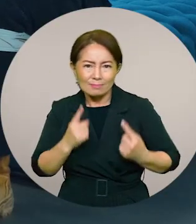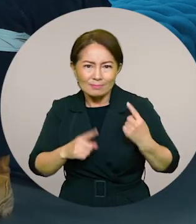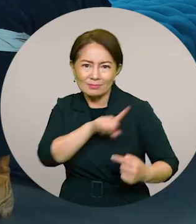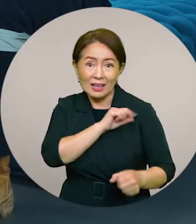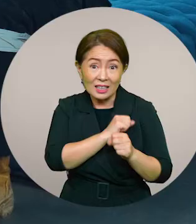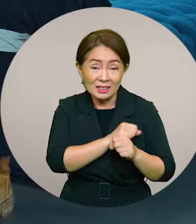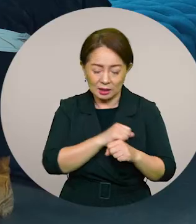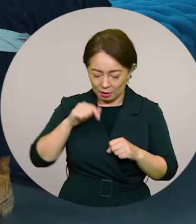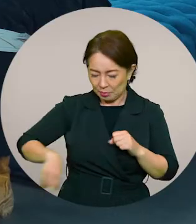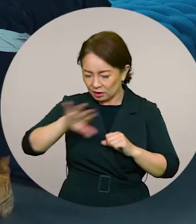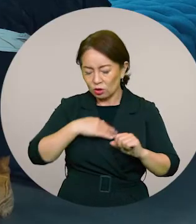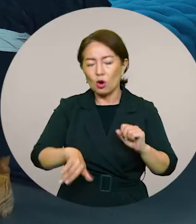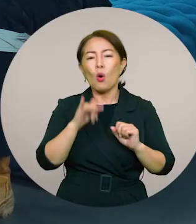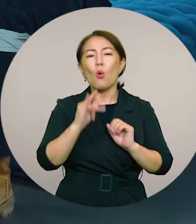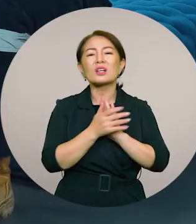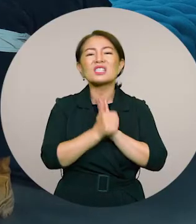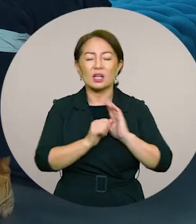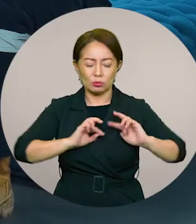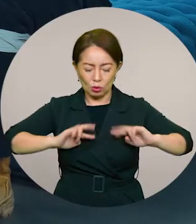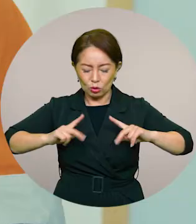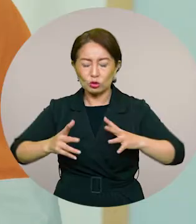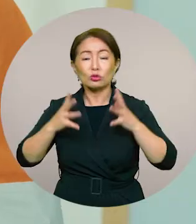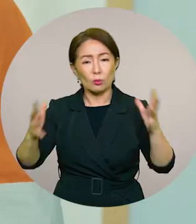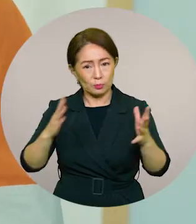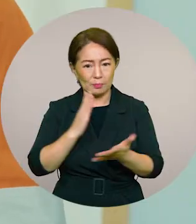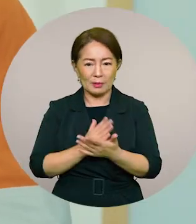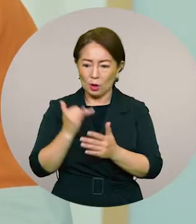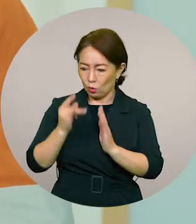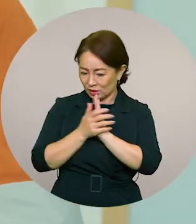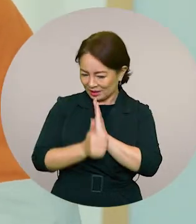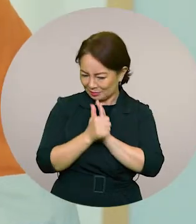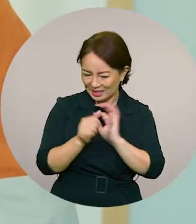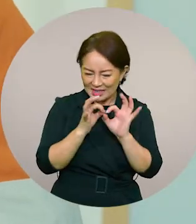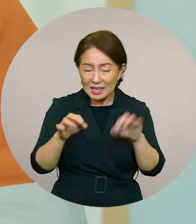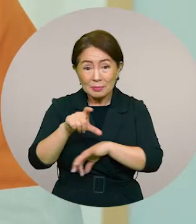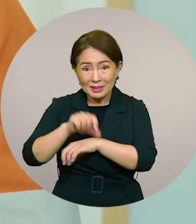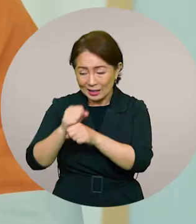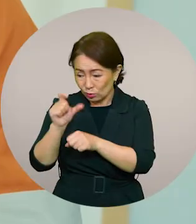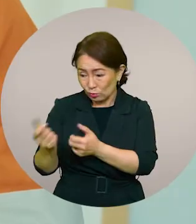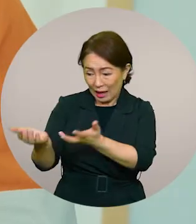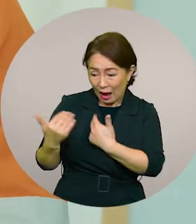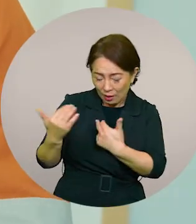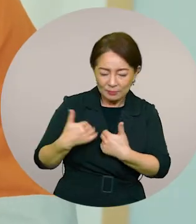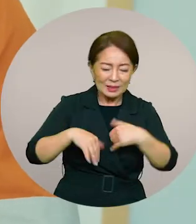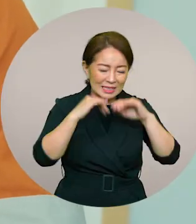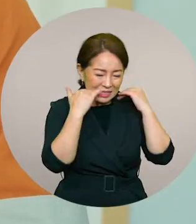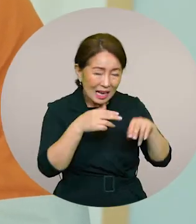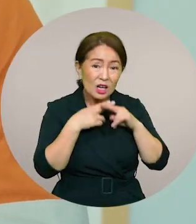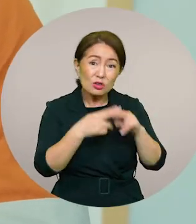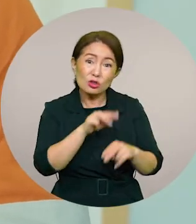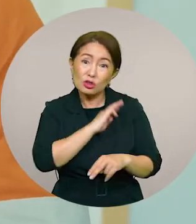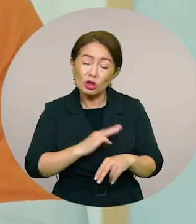учраас бол ур чадварын хувьд бол маш том өөрчлөлтүүд гарсан. Одоо ур чадвартай нарийн мэрэгжлийн ажилчдыг аваад тэднэрийдээ ингээд зааж сурахын